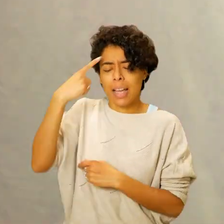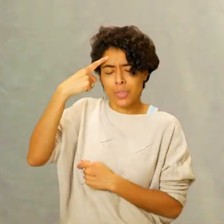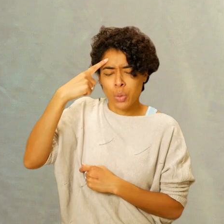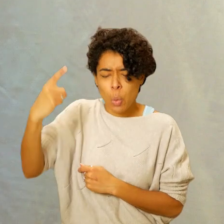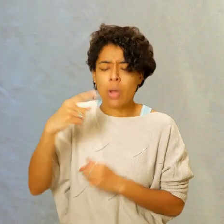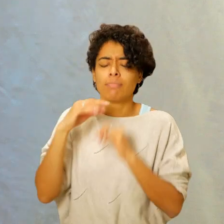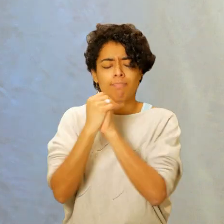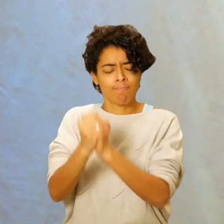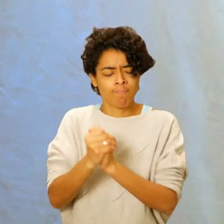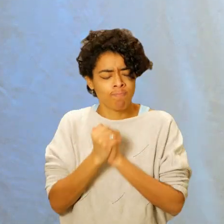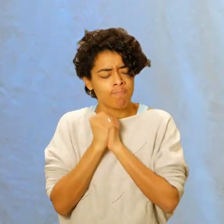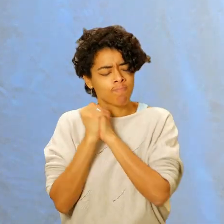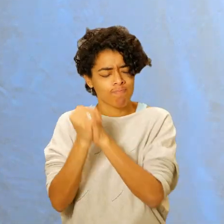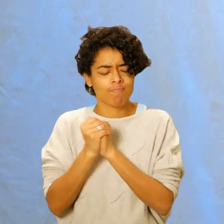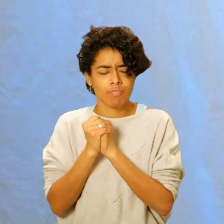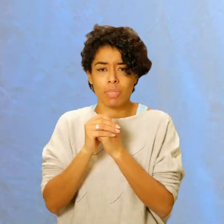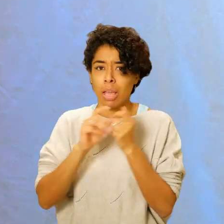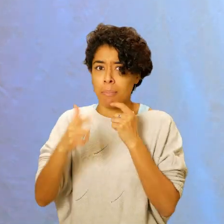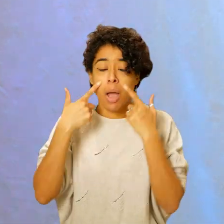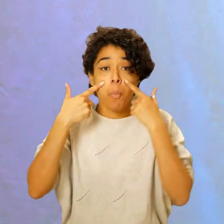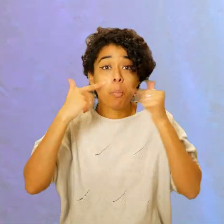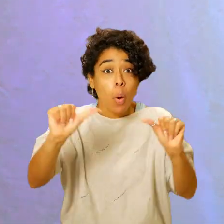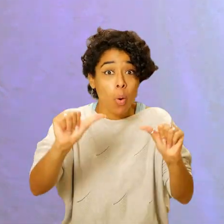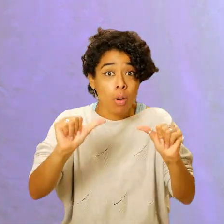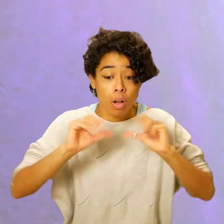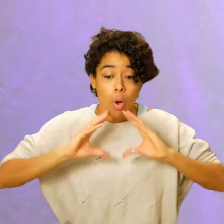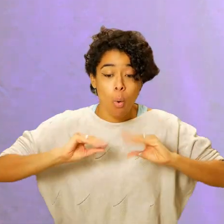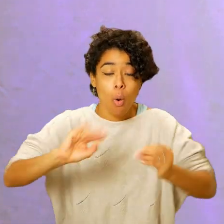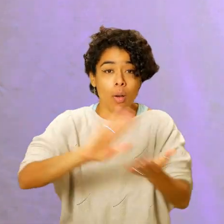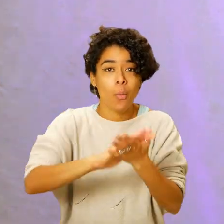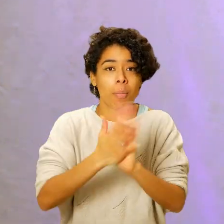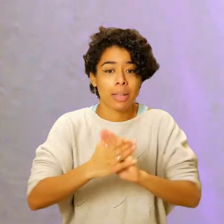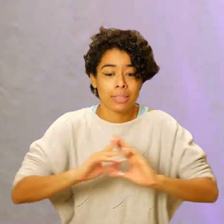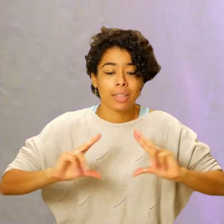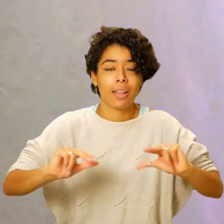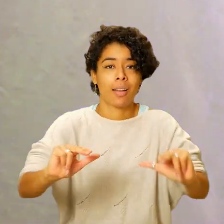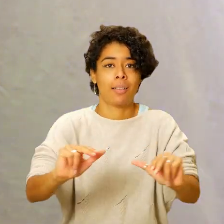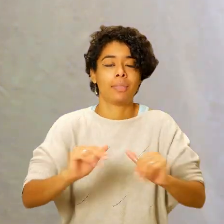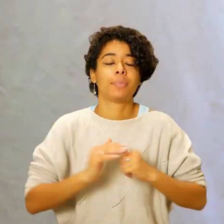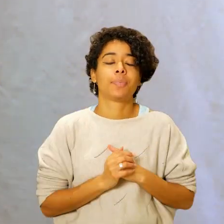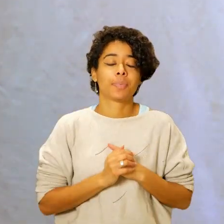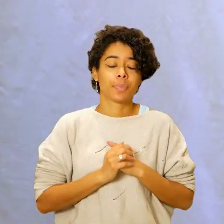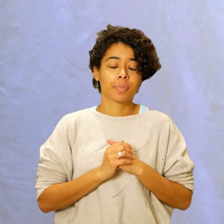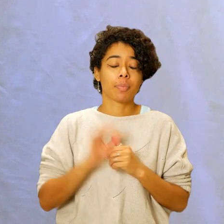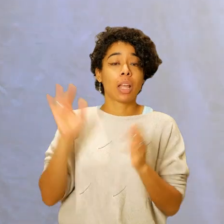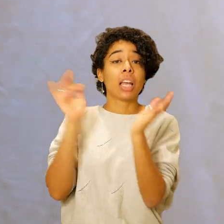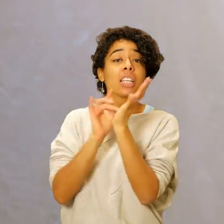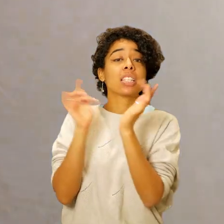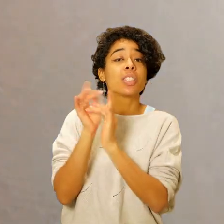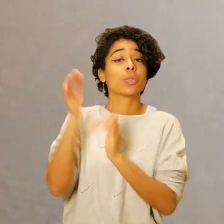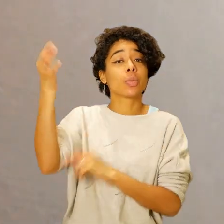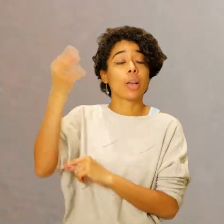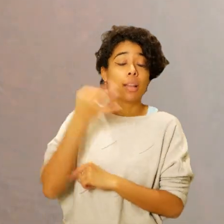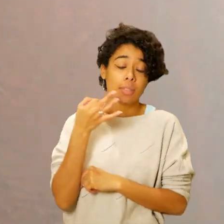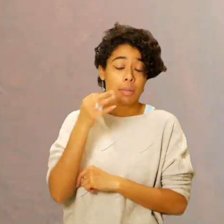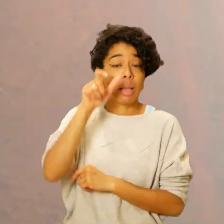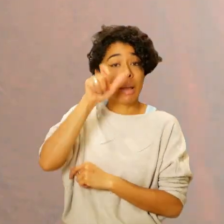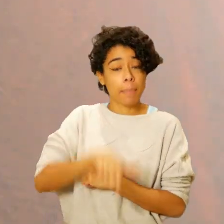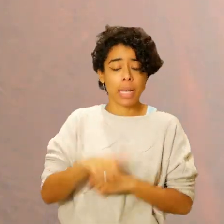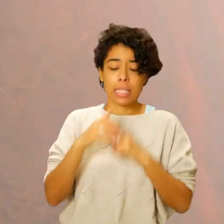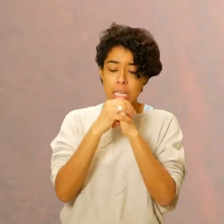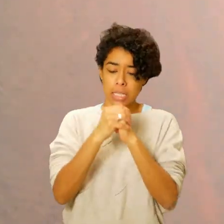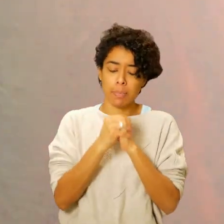elle, tu le verras s'accomplir. Jésus a dit même que, celui qui prie et